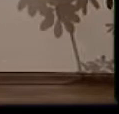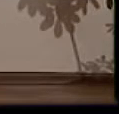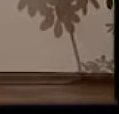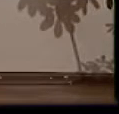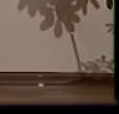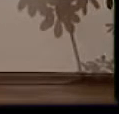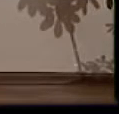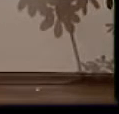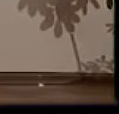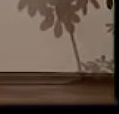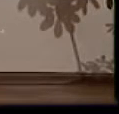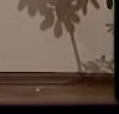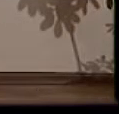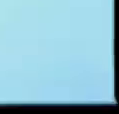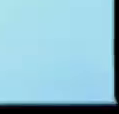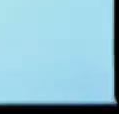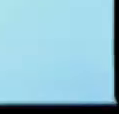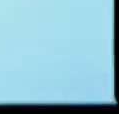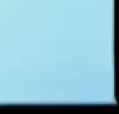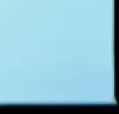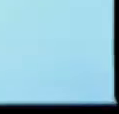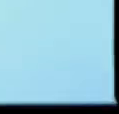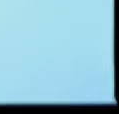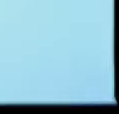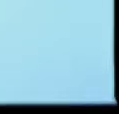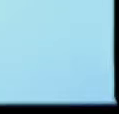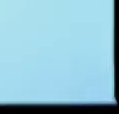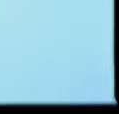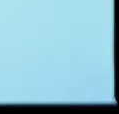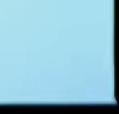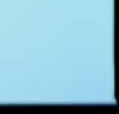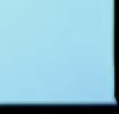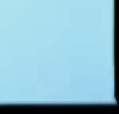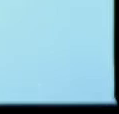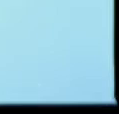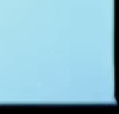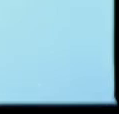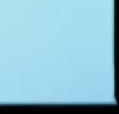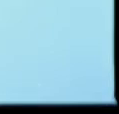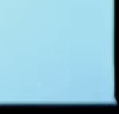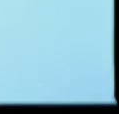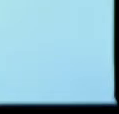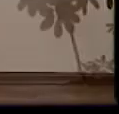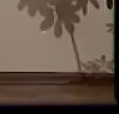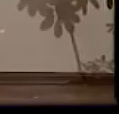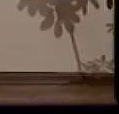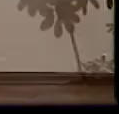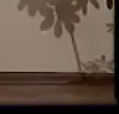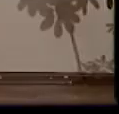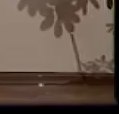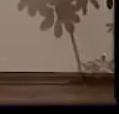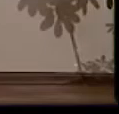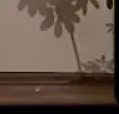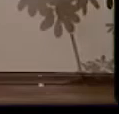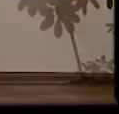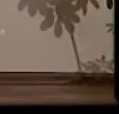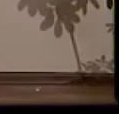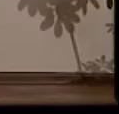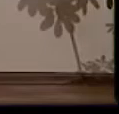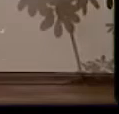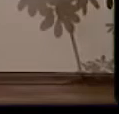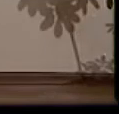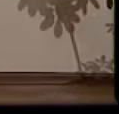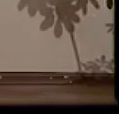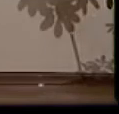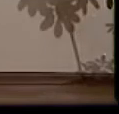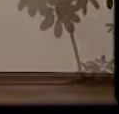mo'ljallangan bo'lib, bugungi mavzuyimiz O'zbekiston va uning bayramlari. J'espère que ce cours va sera très